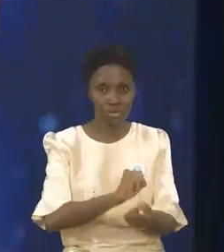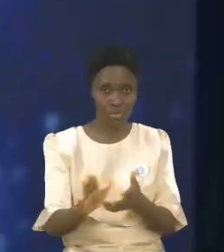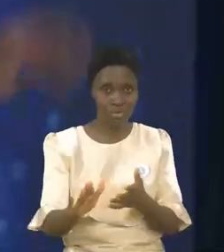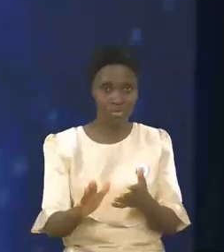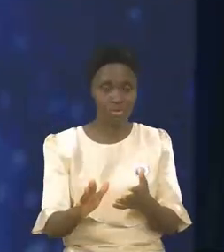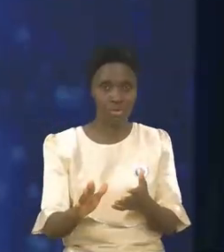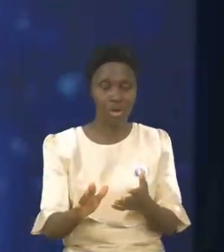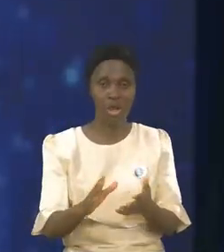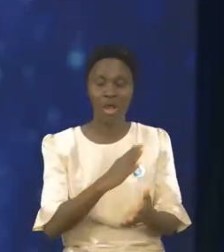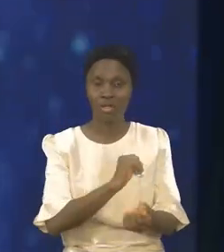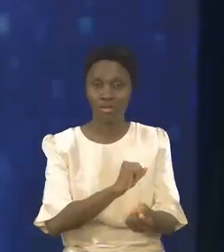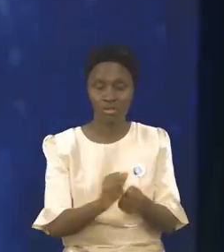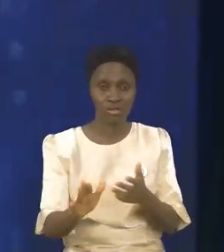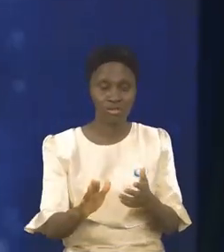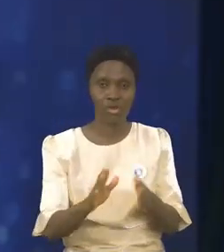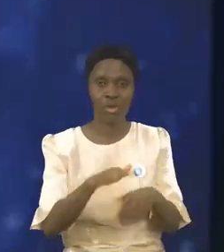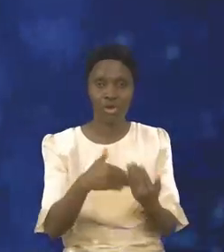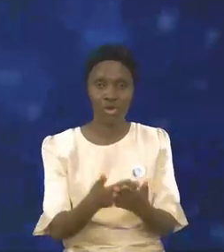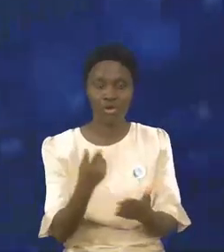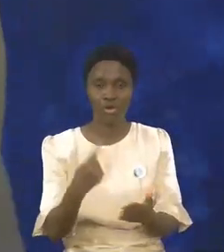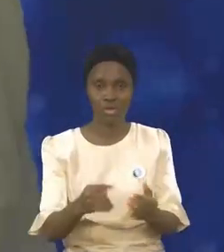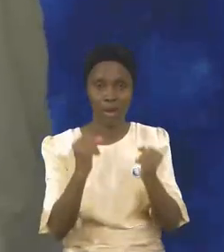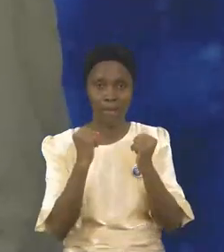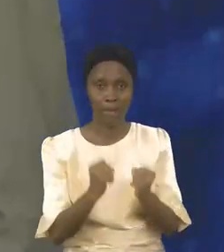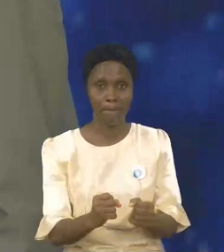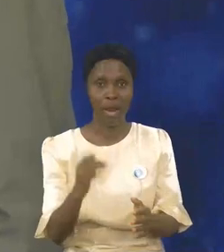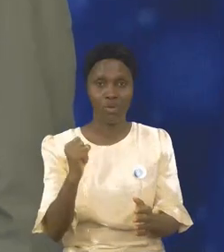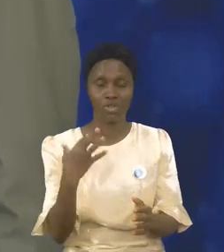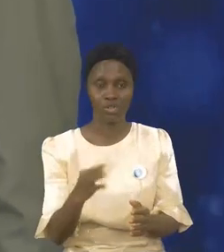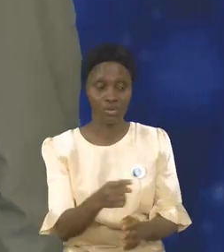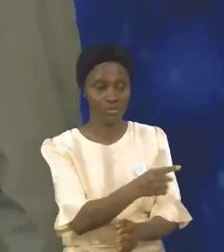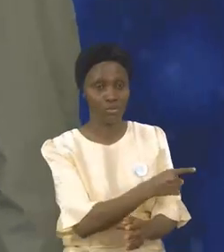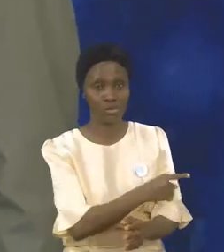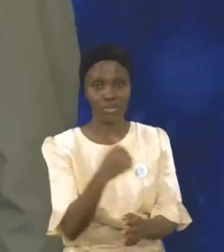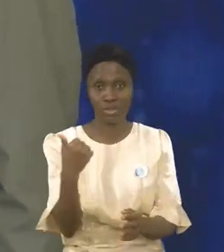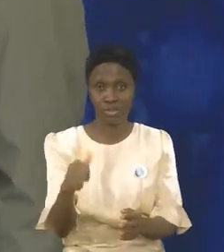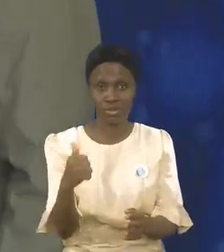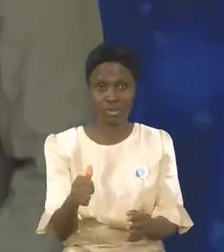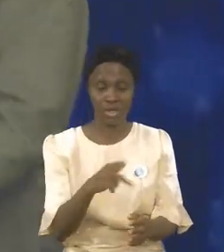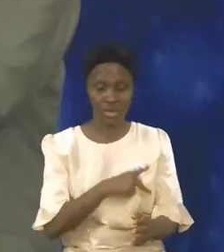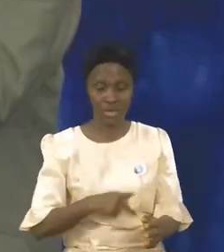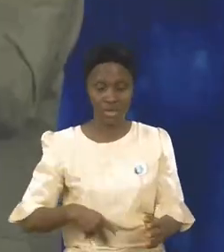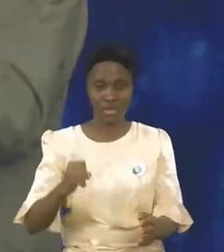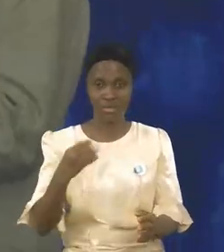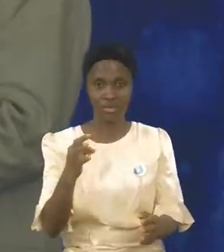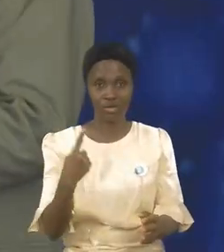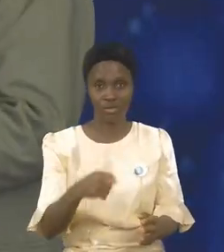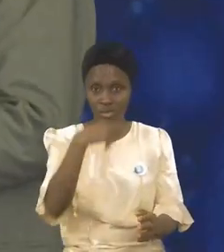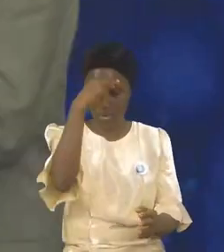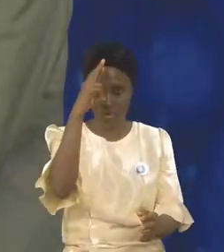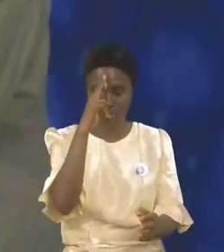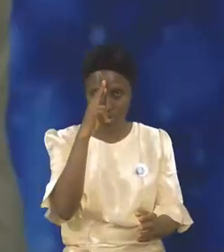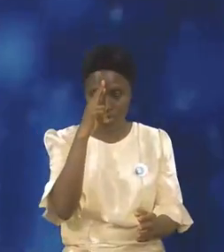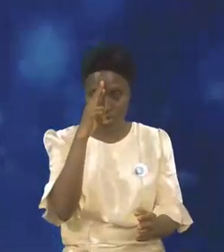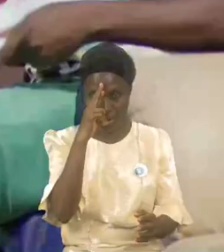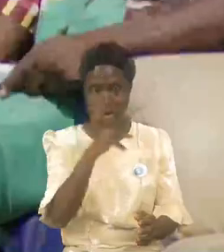puissance du Seigneur, la force du Seigneur va écraser et détruire, nullifier, anéantir tout le